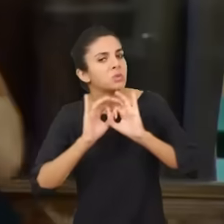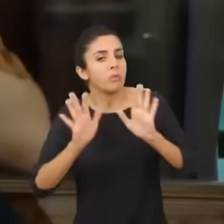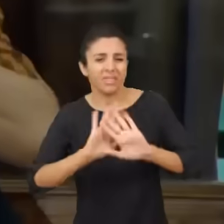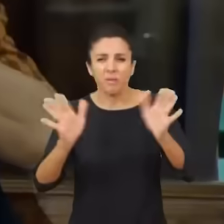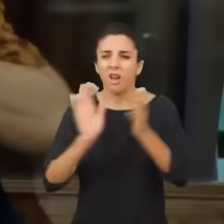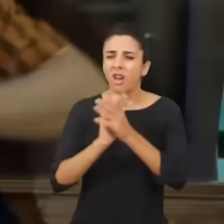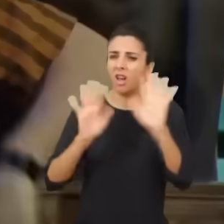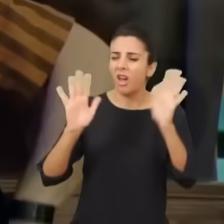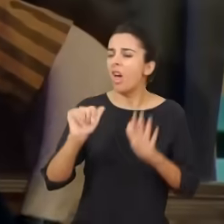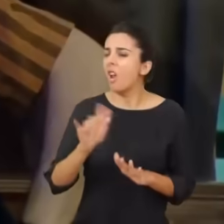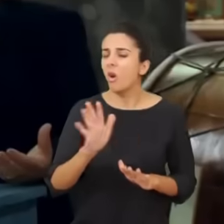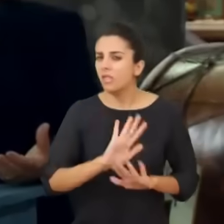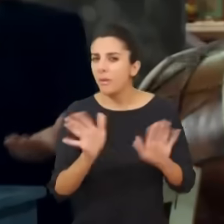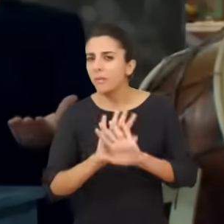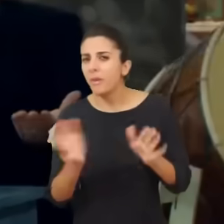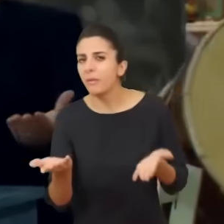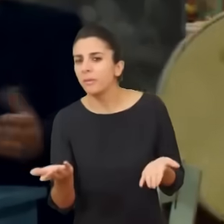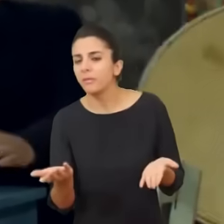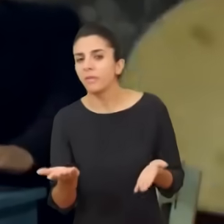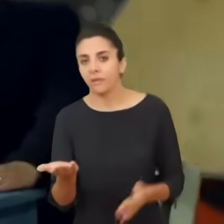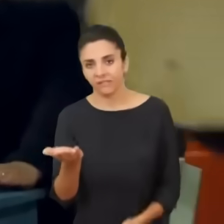yok ya. Mesut. Ver.